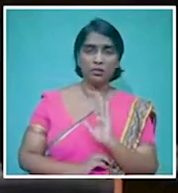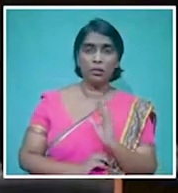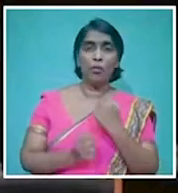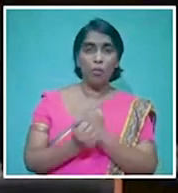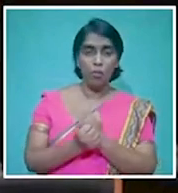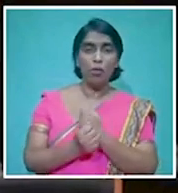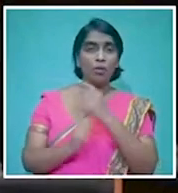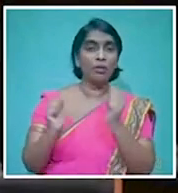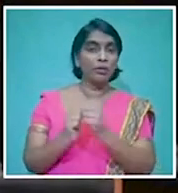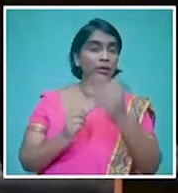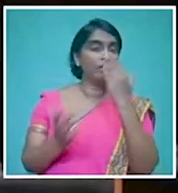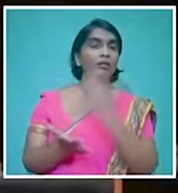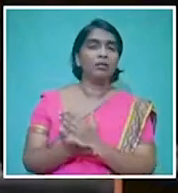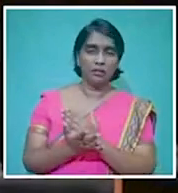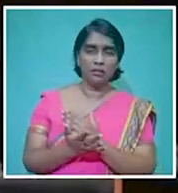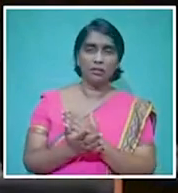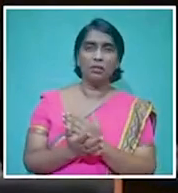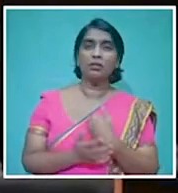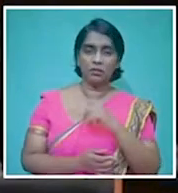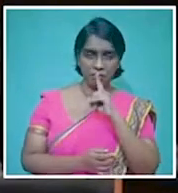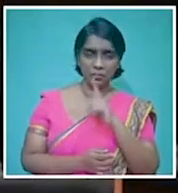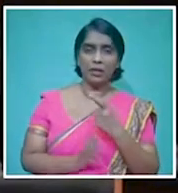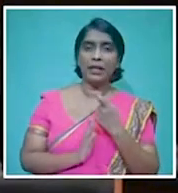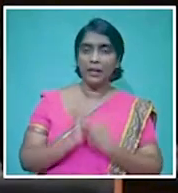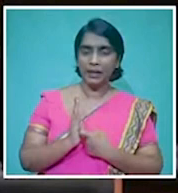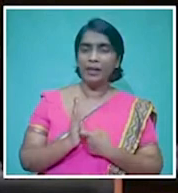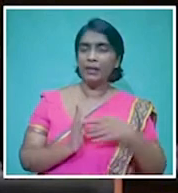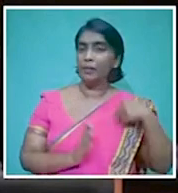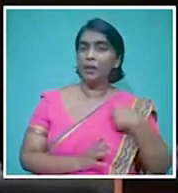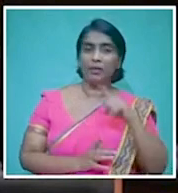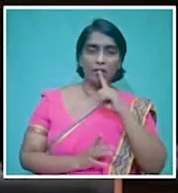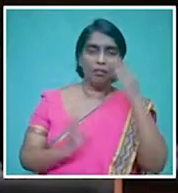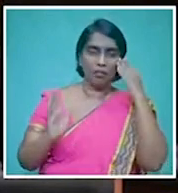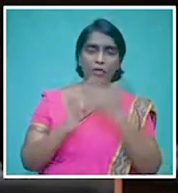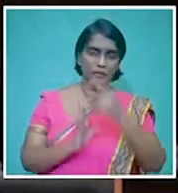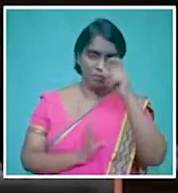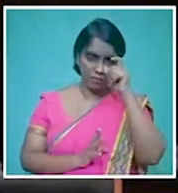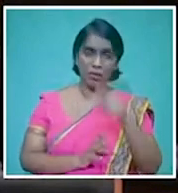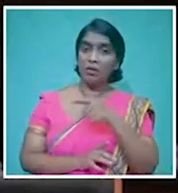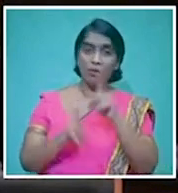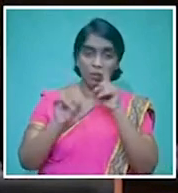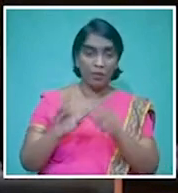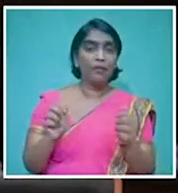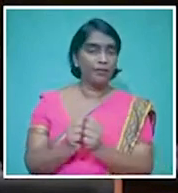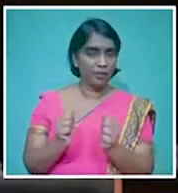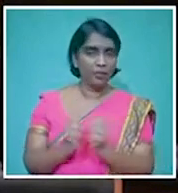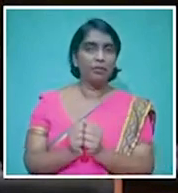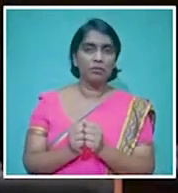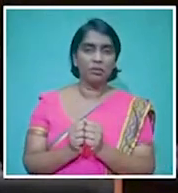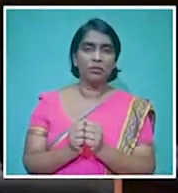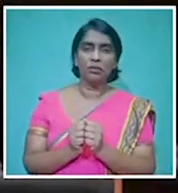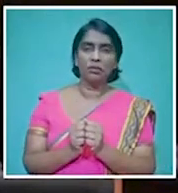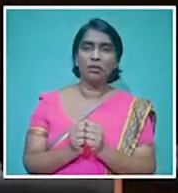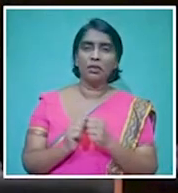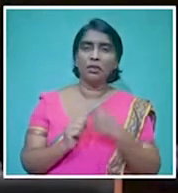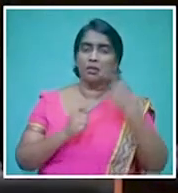පොලිසිය ක්‍රියා කරන එක නවත්තන්න. ඒ නිසා මං හිතන්නේ මං නීතිපතිතුමාට කියලා තියෙනවා මේ ගැන බලන්න. මෙහෙම ක්‍රියා කරනවා නම් අපි 15